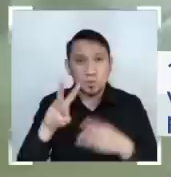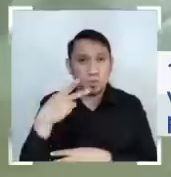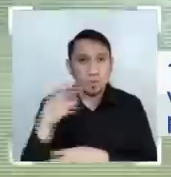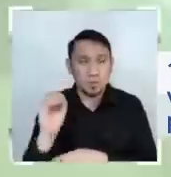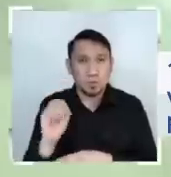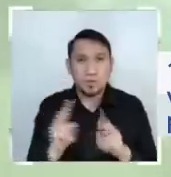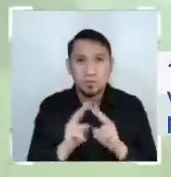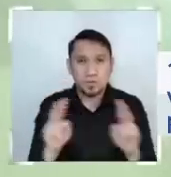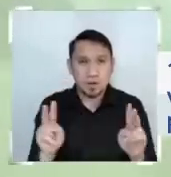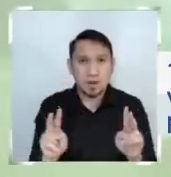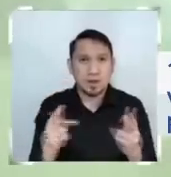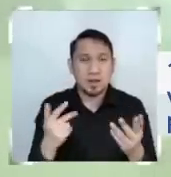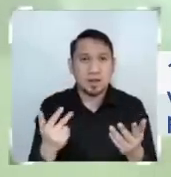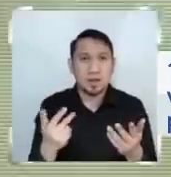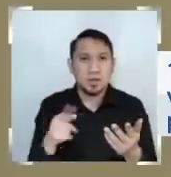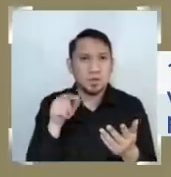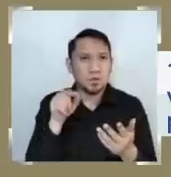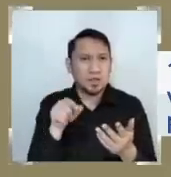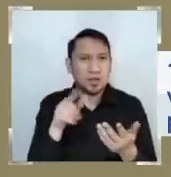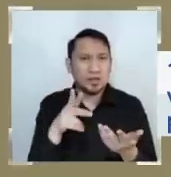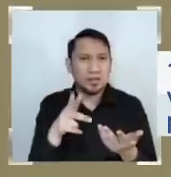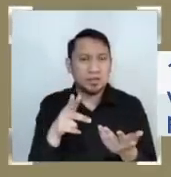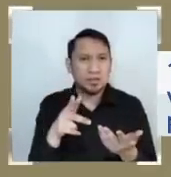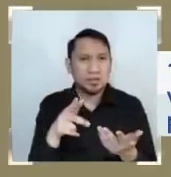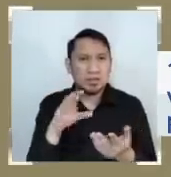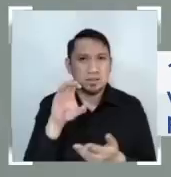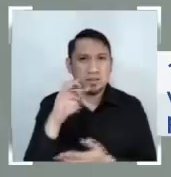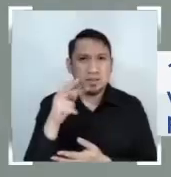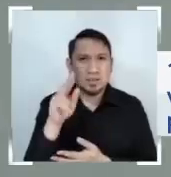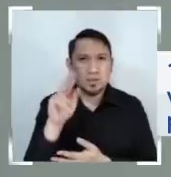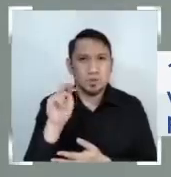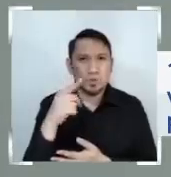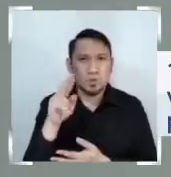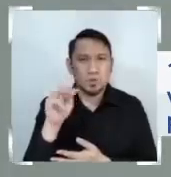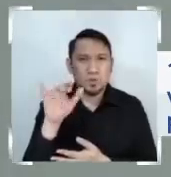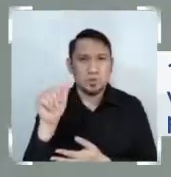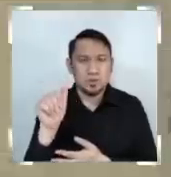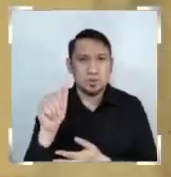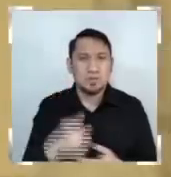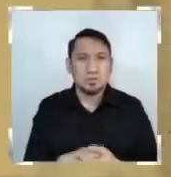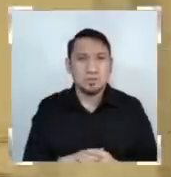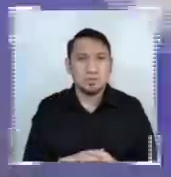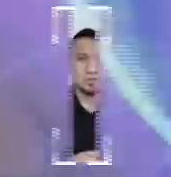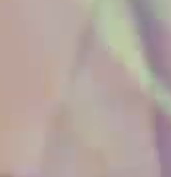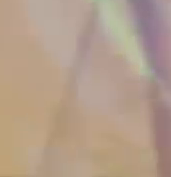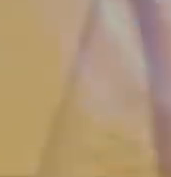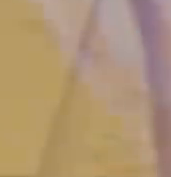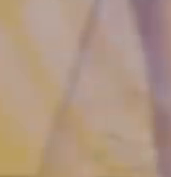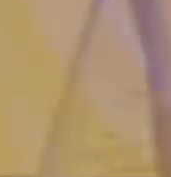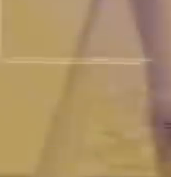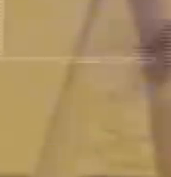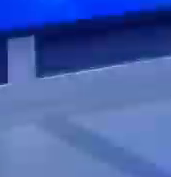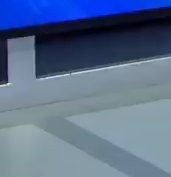o bihira ang mga kaso ng severe chikungunya o pagkamatay bunsod nito. Ako si Cedric Castillo ang inyong saksi.